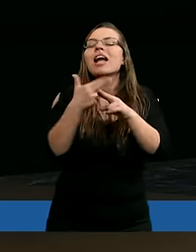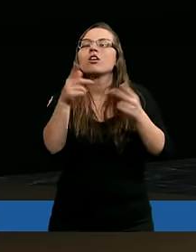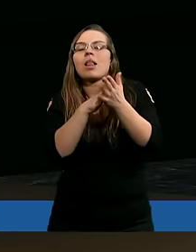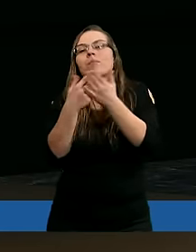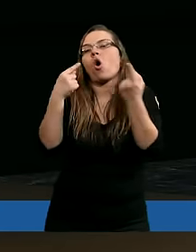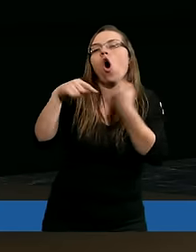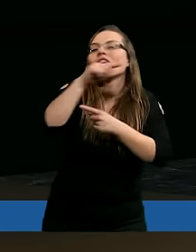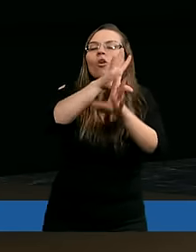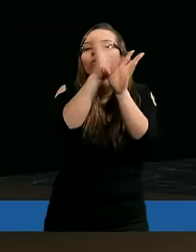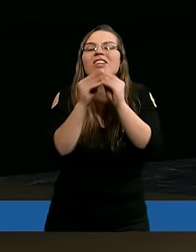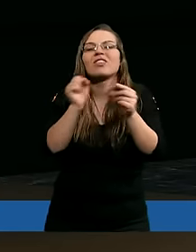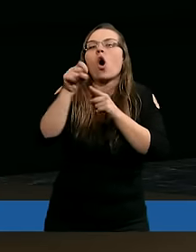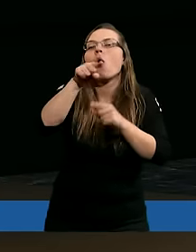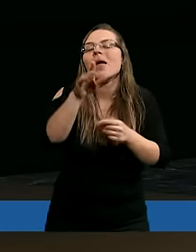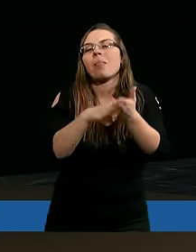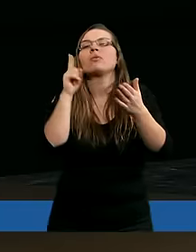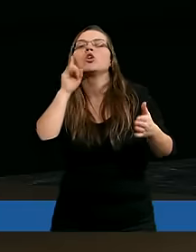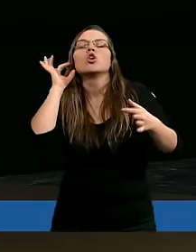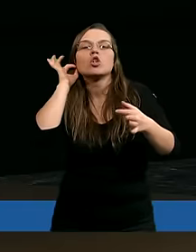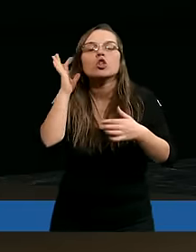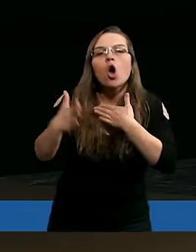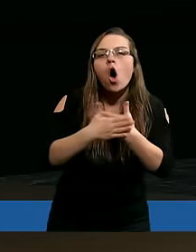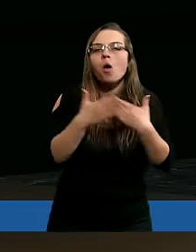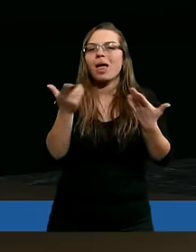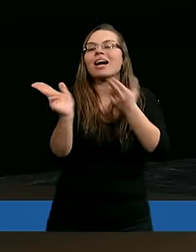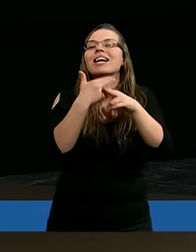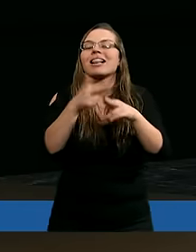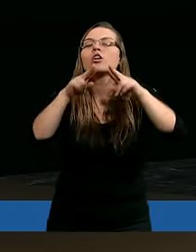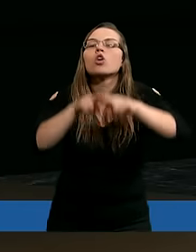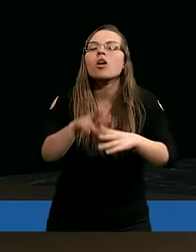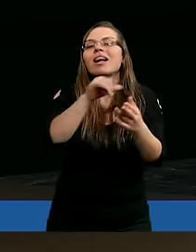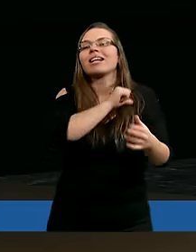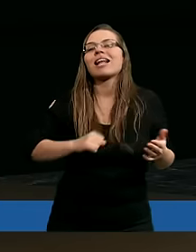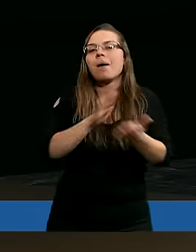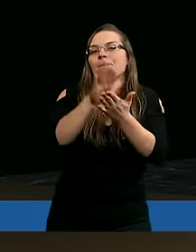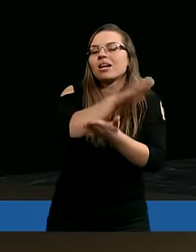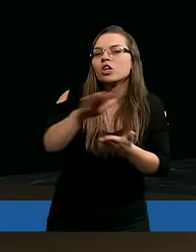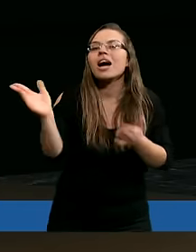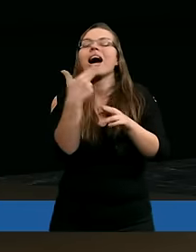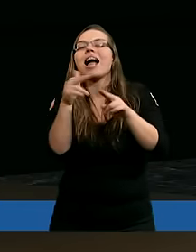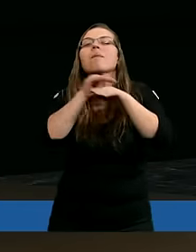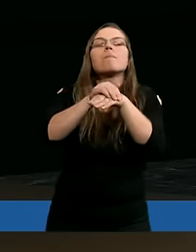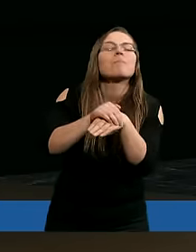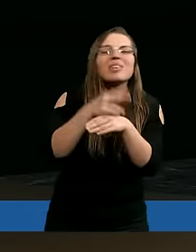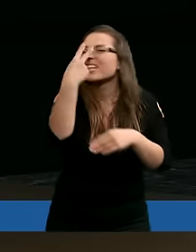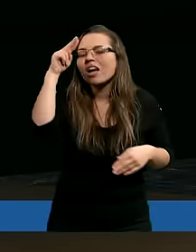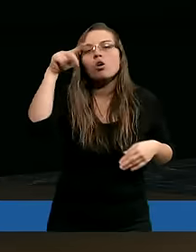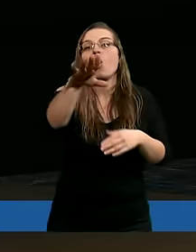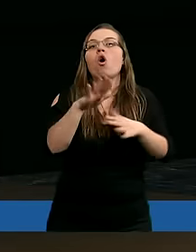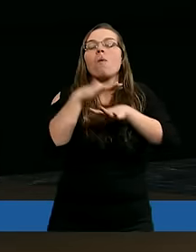się, można powiedzieć, od niego żona, kiedy został sam, bez dzieci, kiedy jego przyjaciele go nie rozumieli,